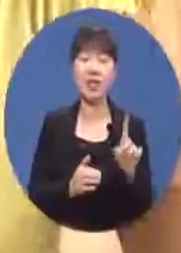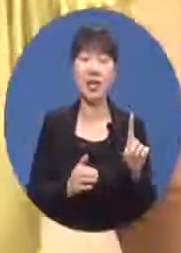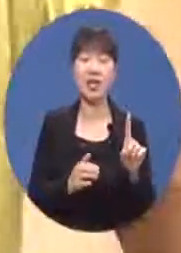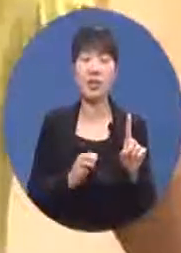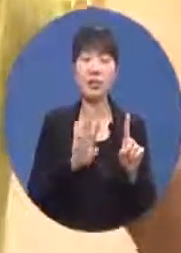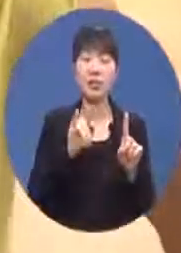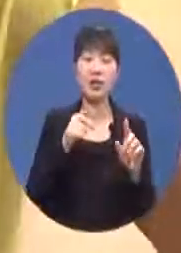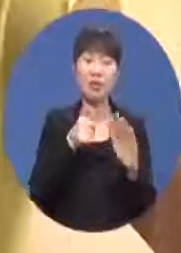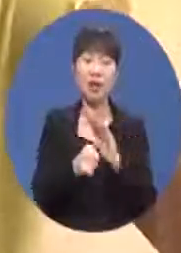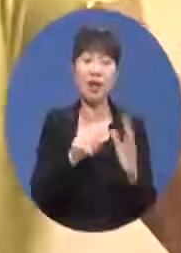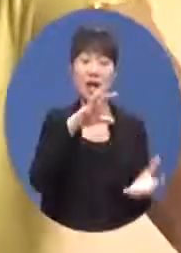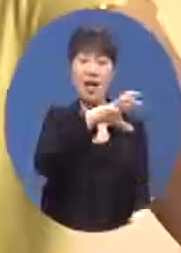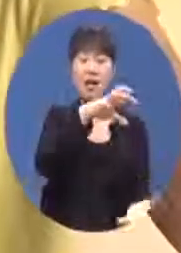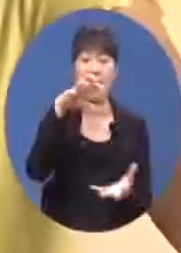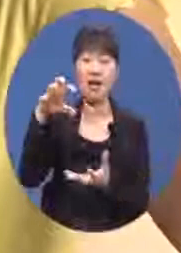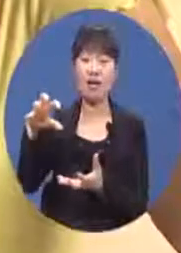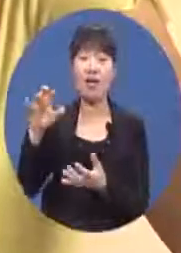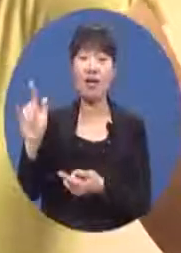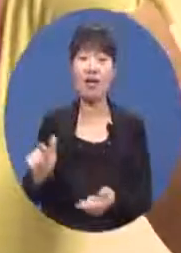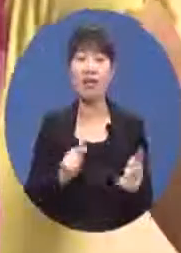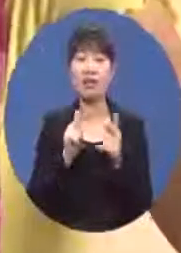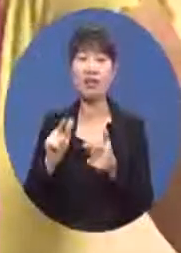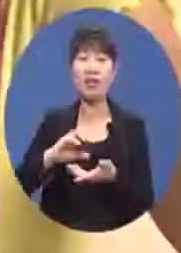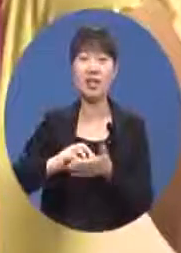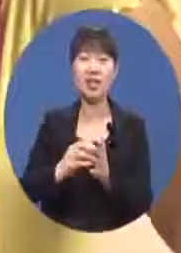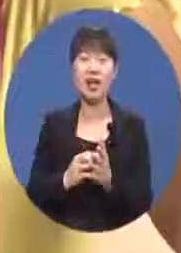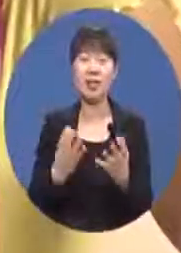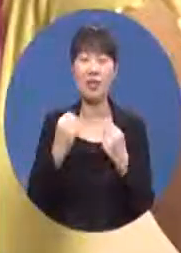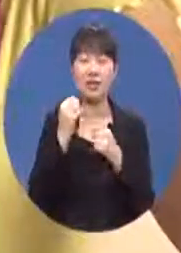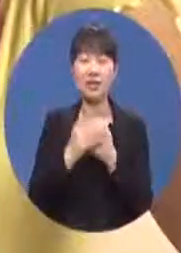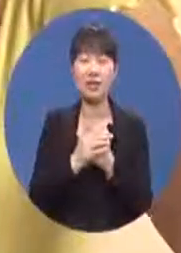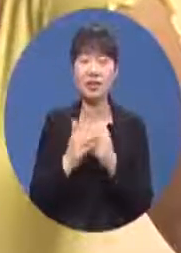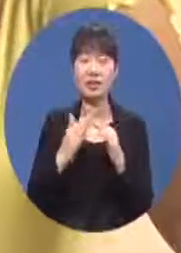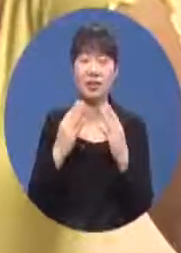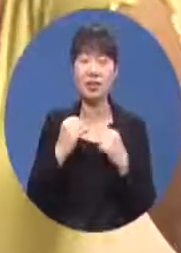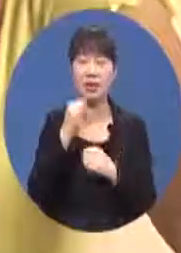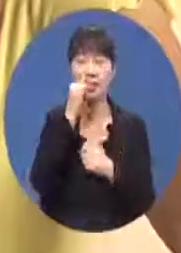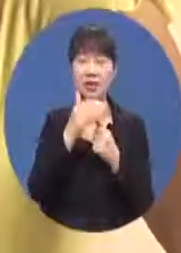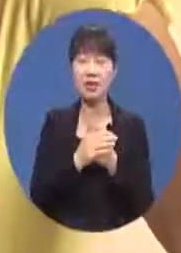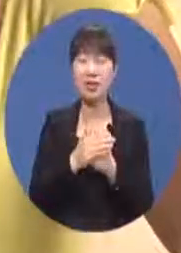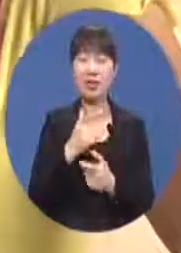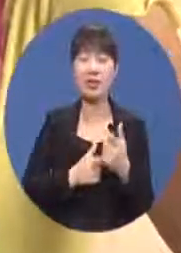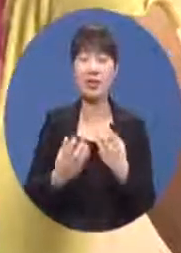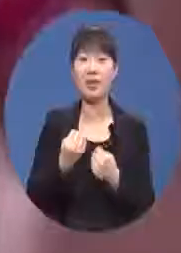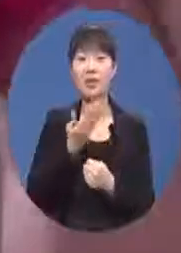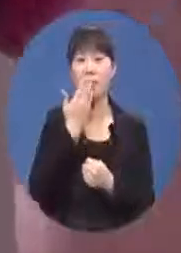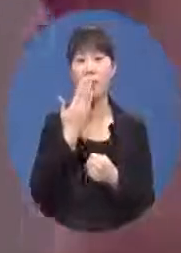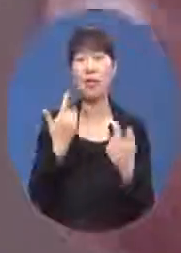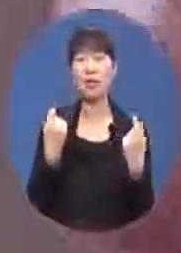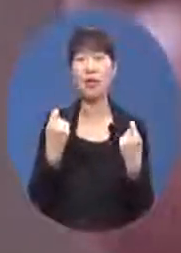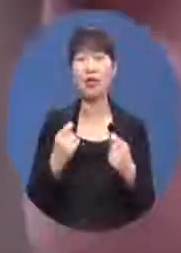막 사오게 되거든요. 그럼 하루에 더 양이 많으니까는 집에 많이 있으니까 더 많이 먹게 되더라고요.